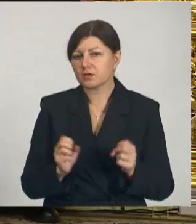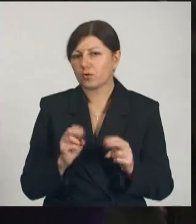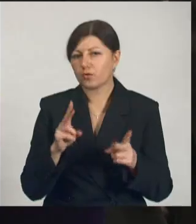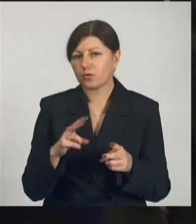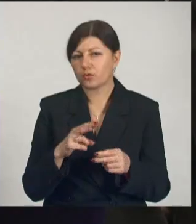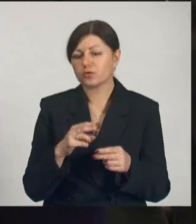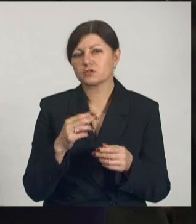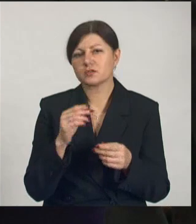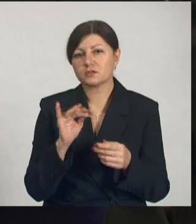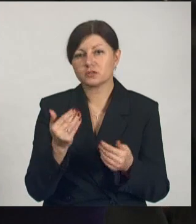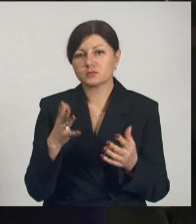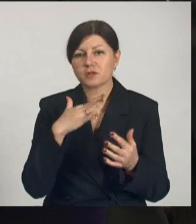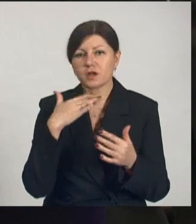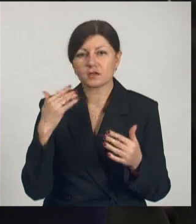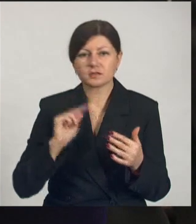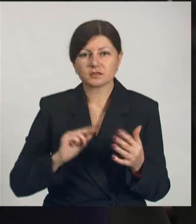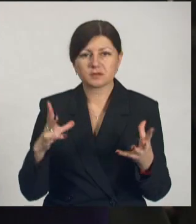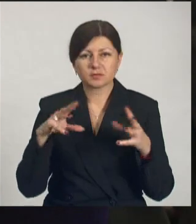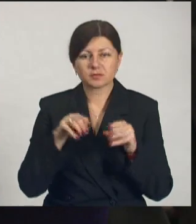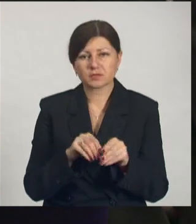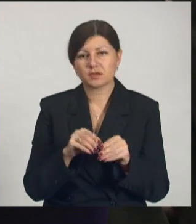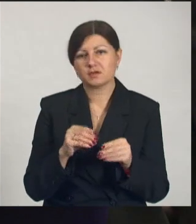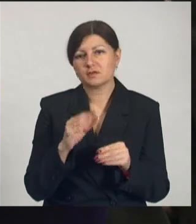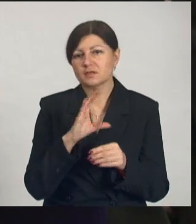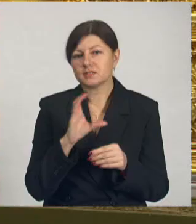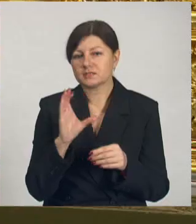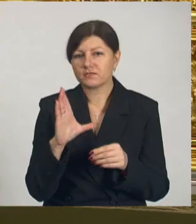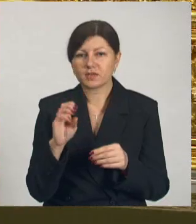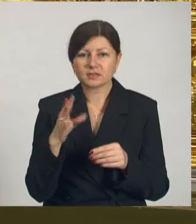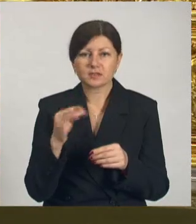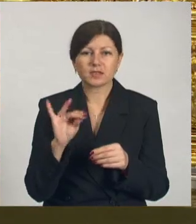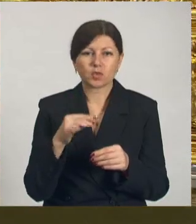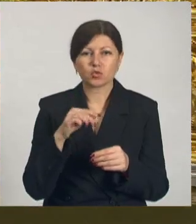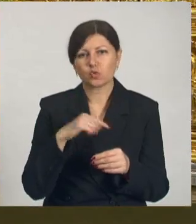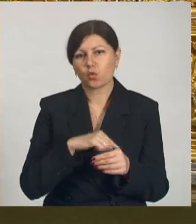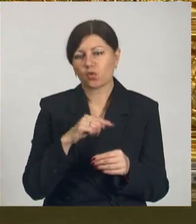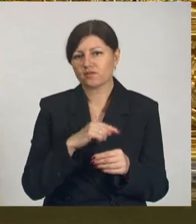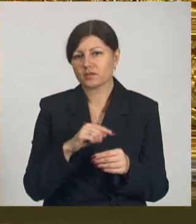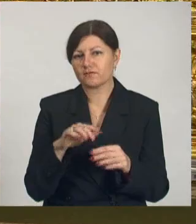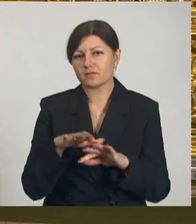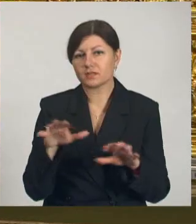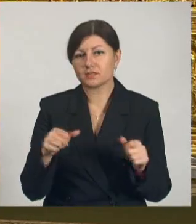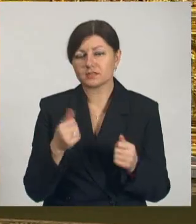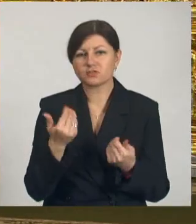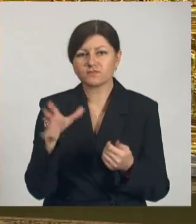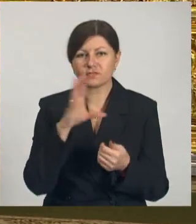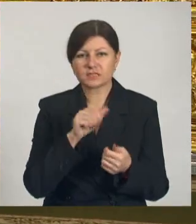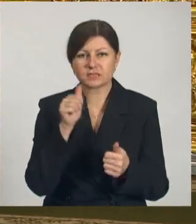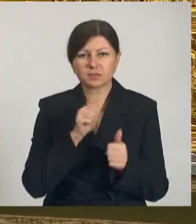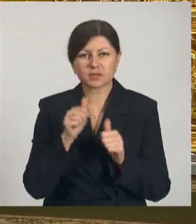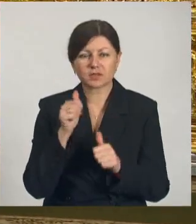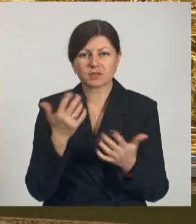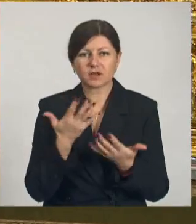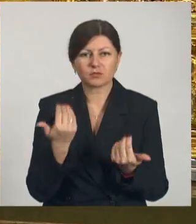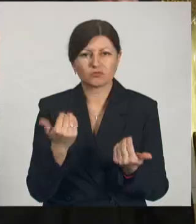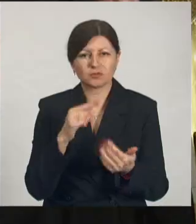благодаря многолетней совместной работе светской и духовной власти. Белгородцы с достоинством и мужеством проходят все испытания, которые легли на